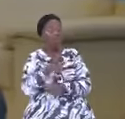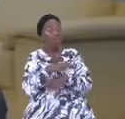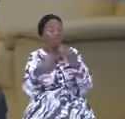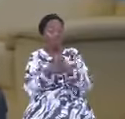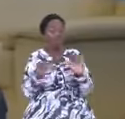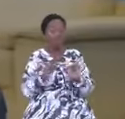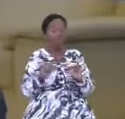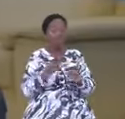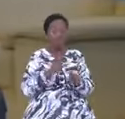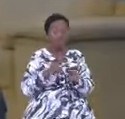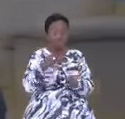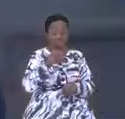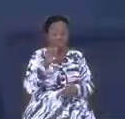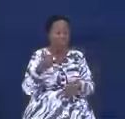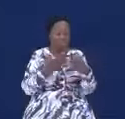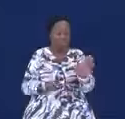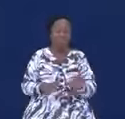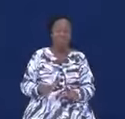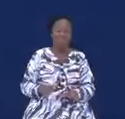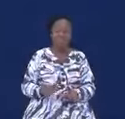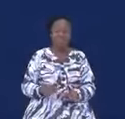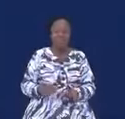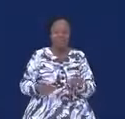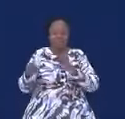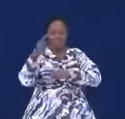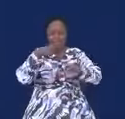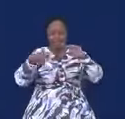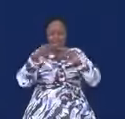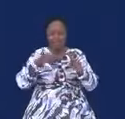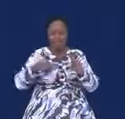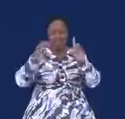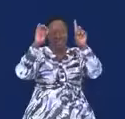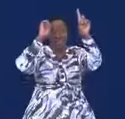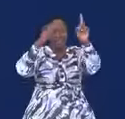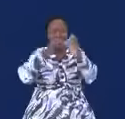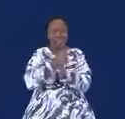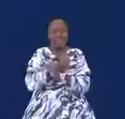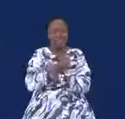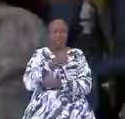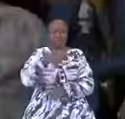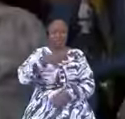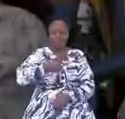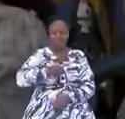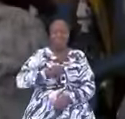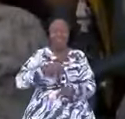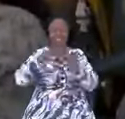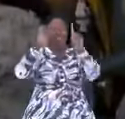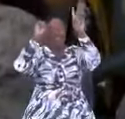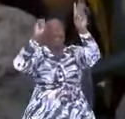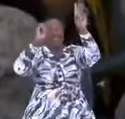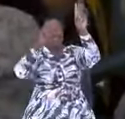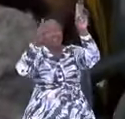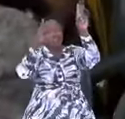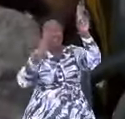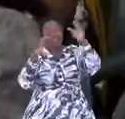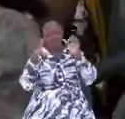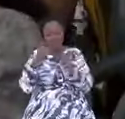mêmes dit le nom non lui même et tu vas pas périr